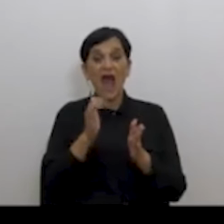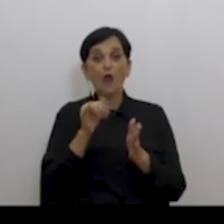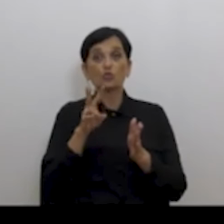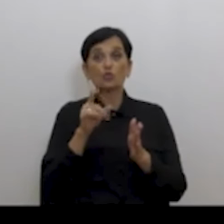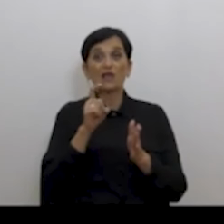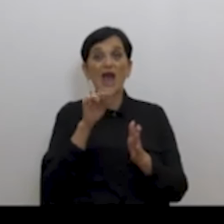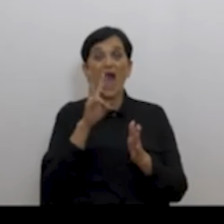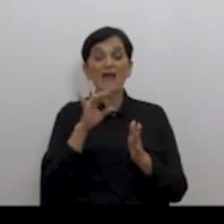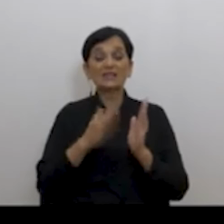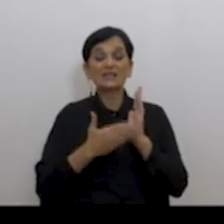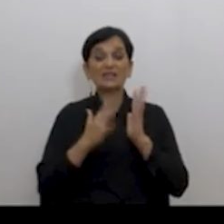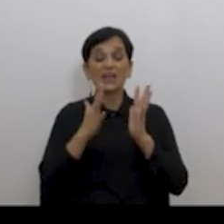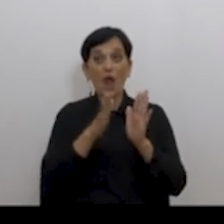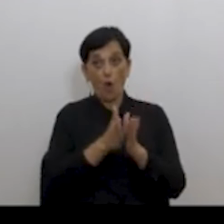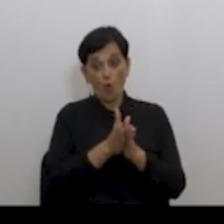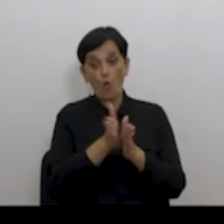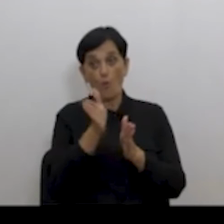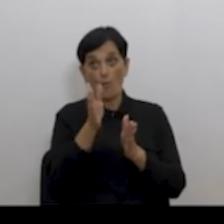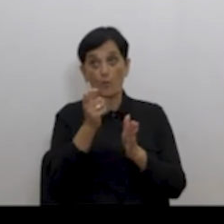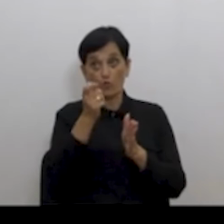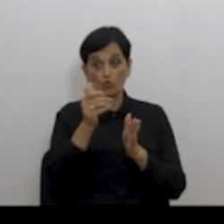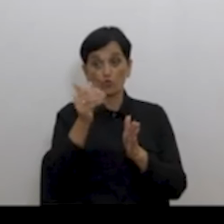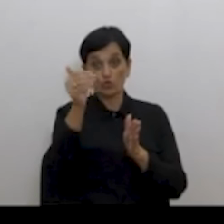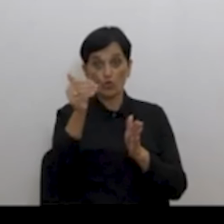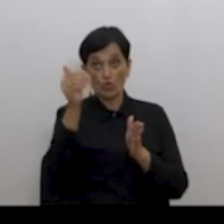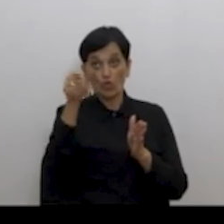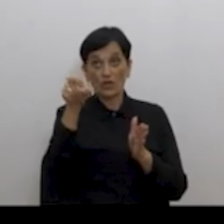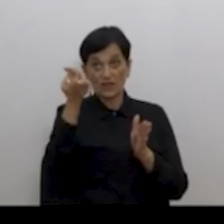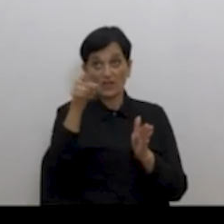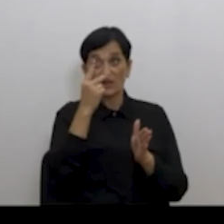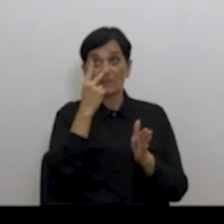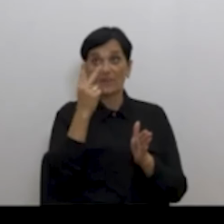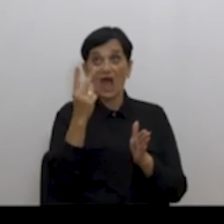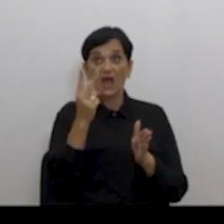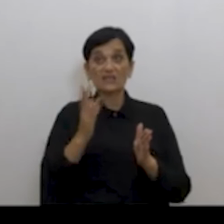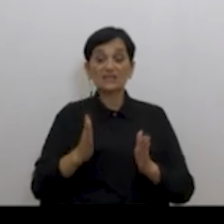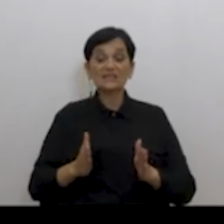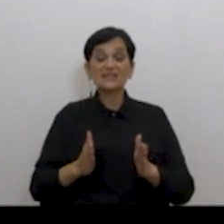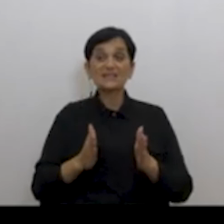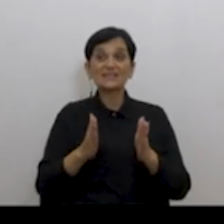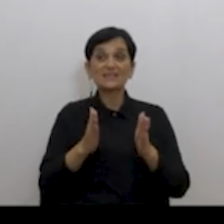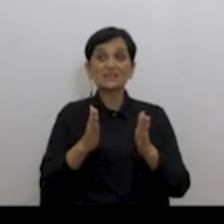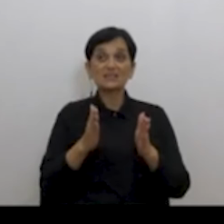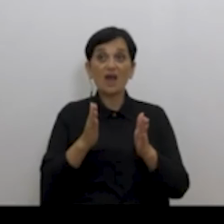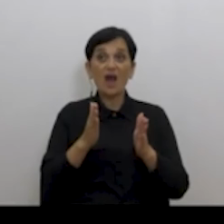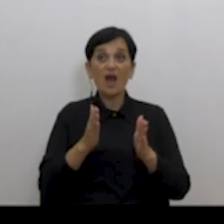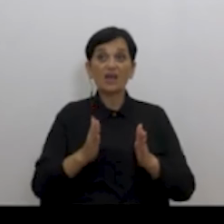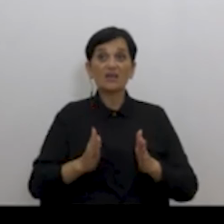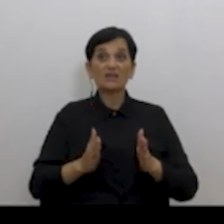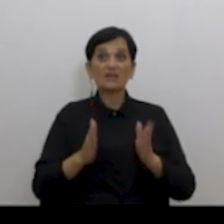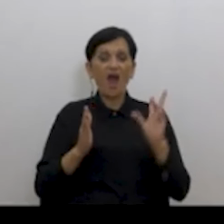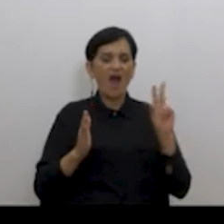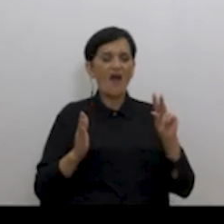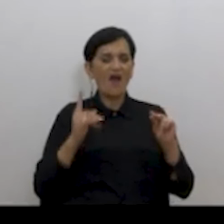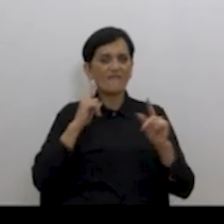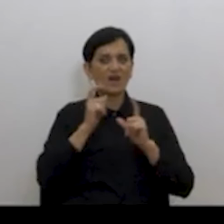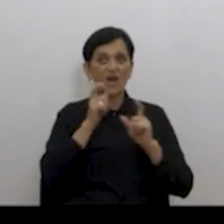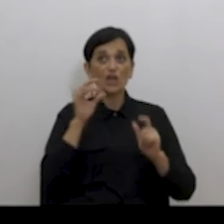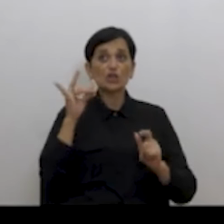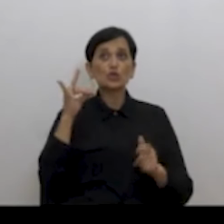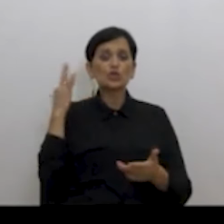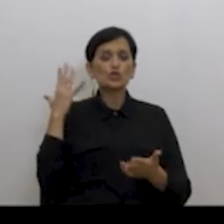ხეობაში შეხვიდოდით ალბათ ნახავდით რომ გზა რო არც არ ისტორიულად რო